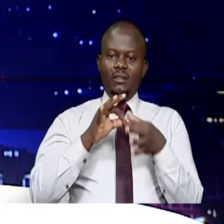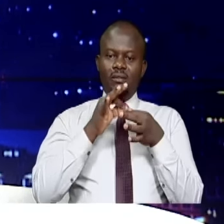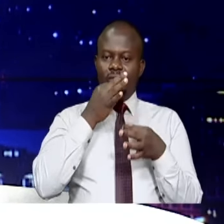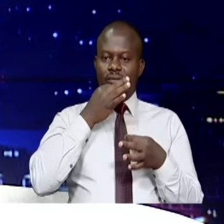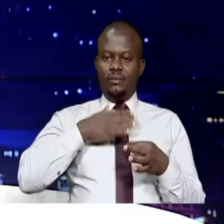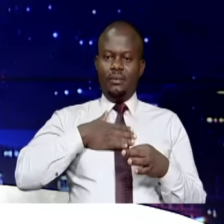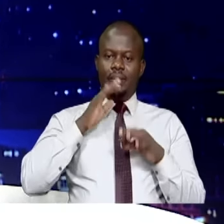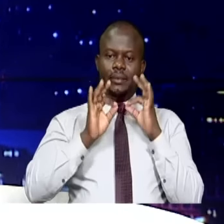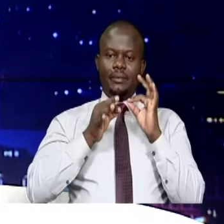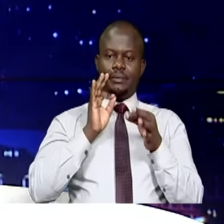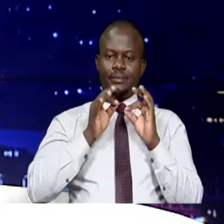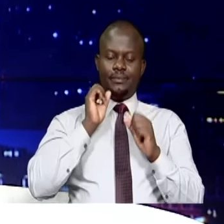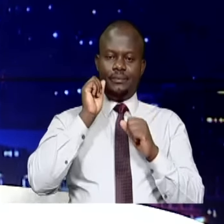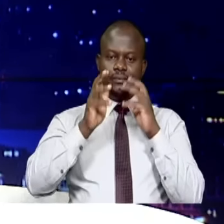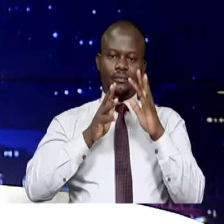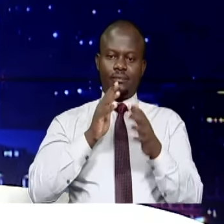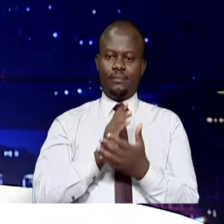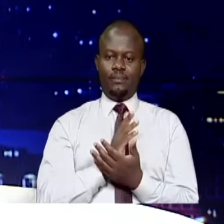Irizaba Imbuto.